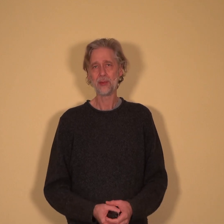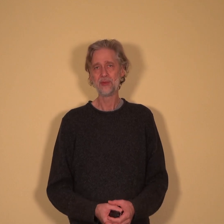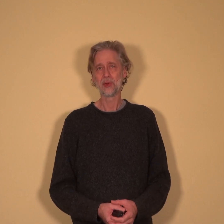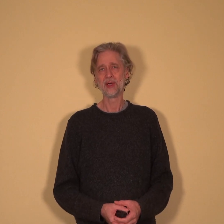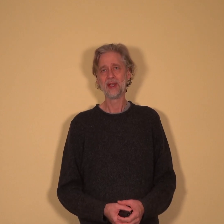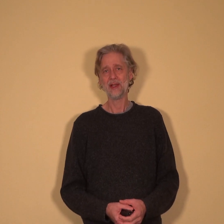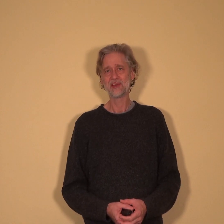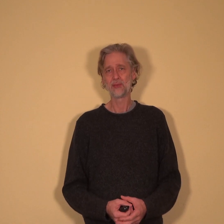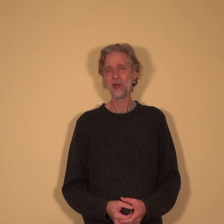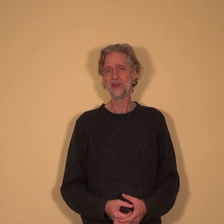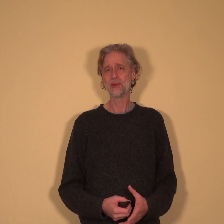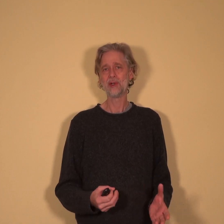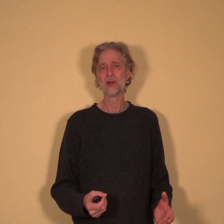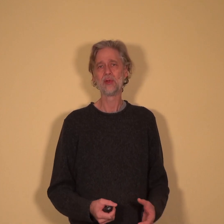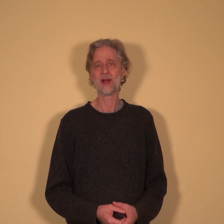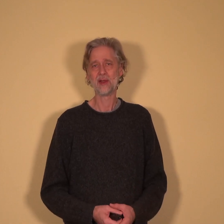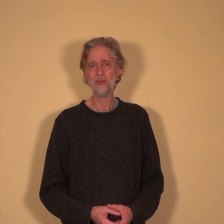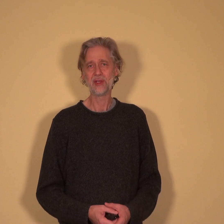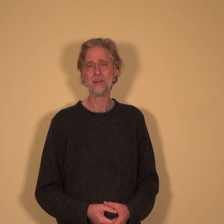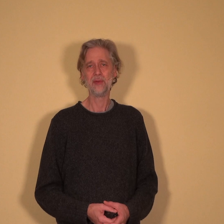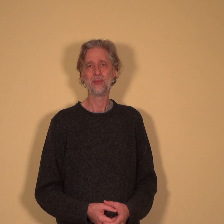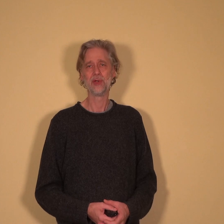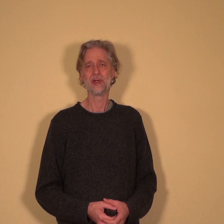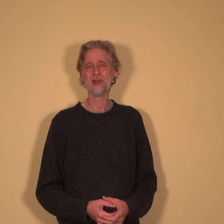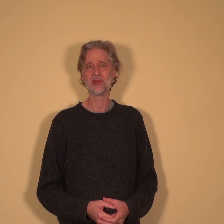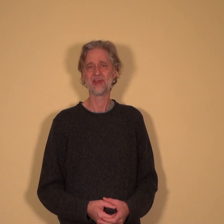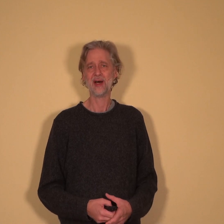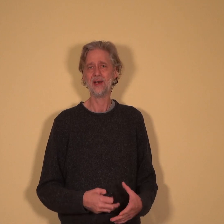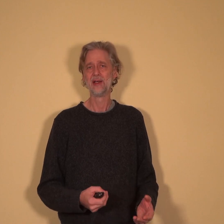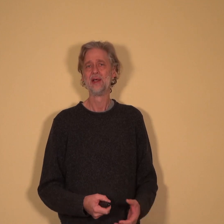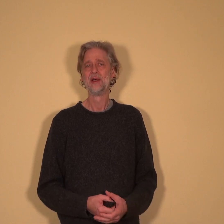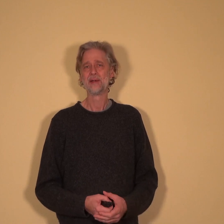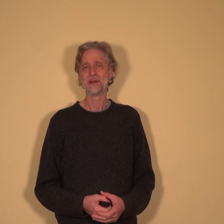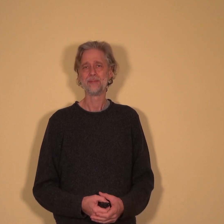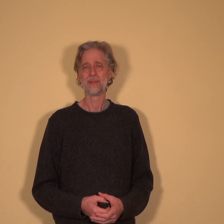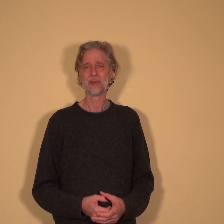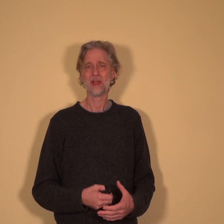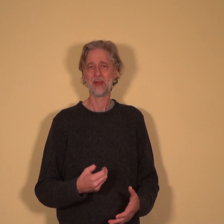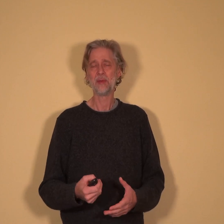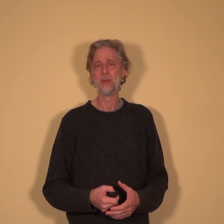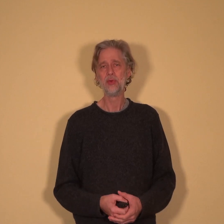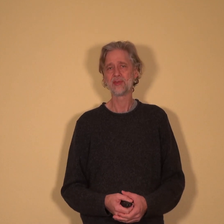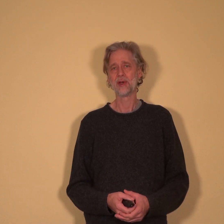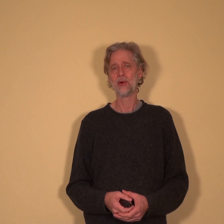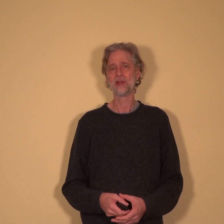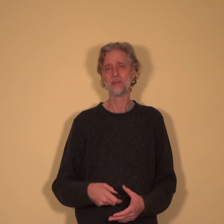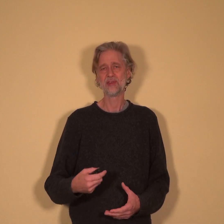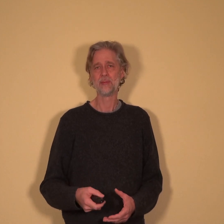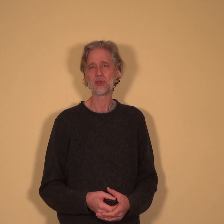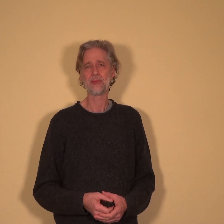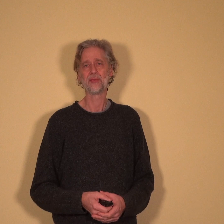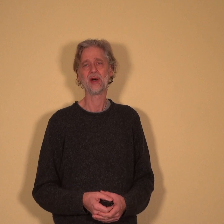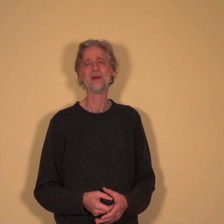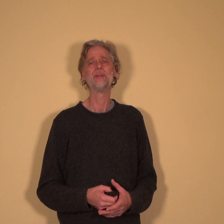Herzlich willkommen zur letzten Vorlesung Grundlagen der Umweltchemie für dieses Jahr. Ich werde mich bemühen, dass wir heute ein